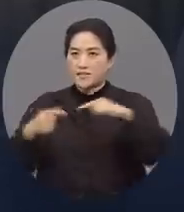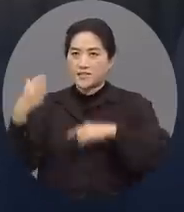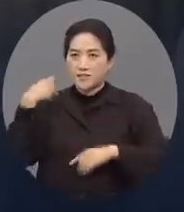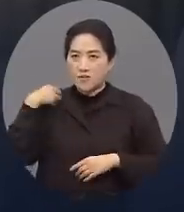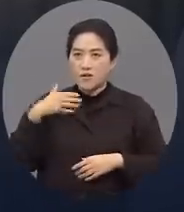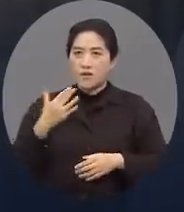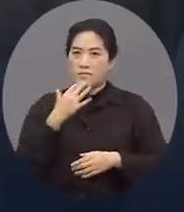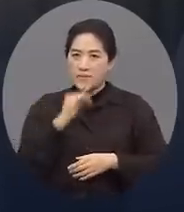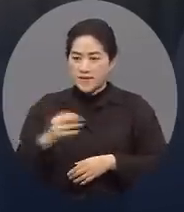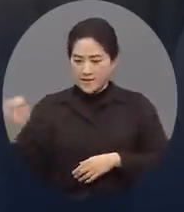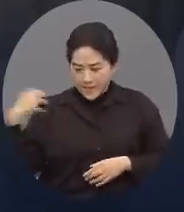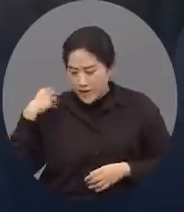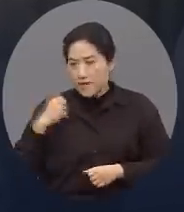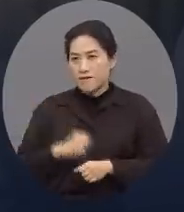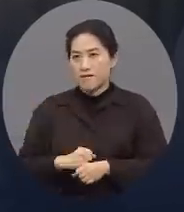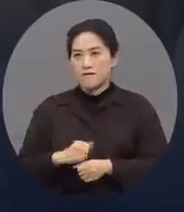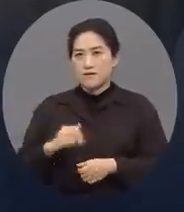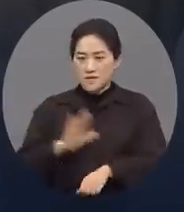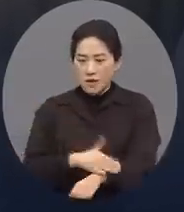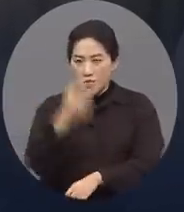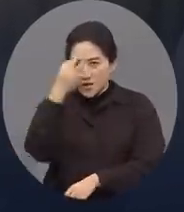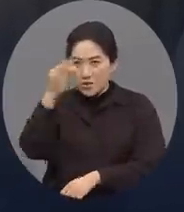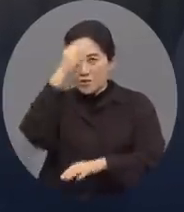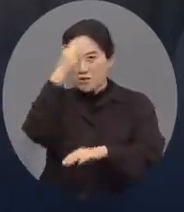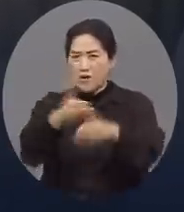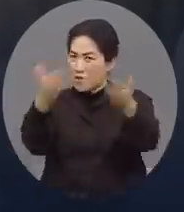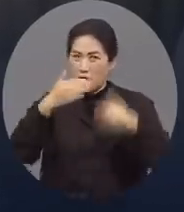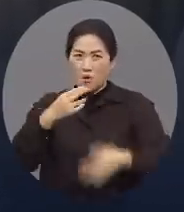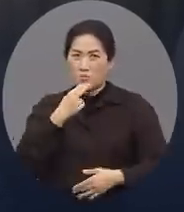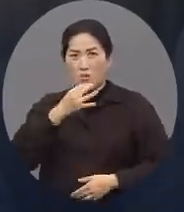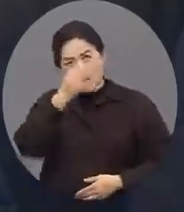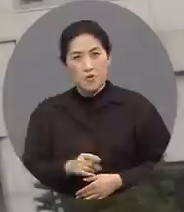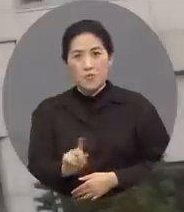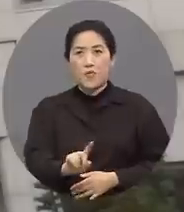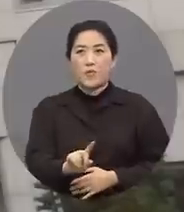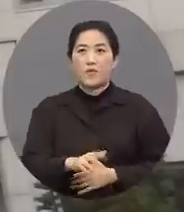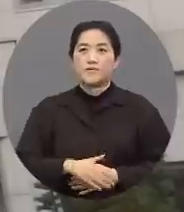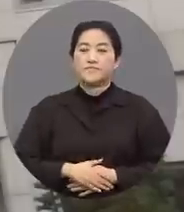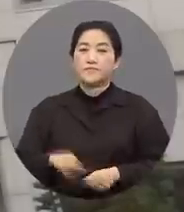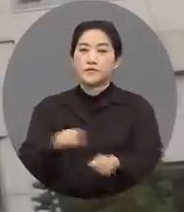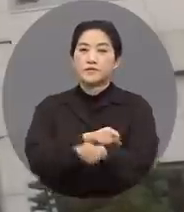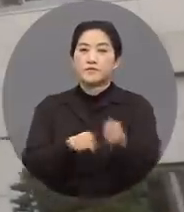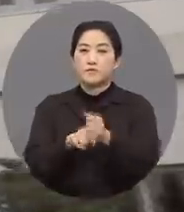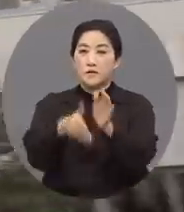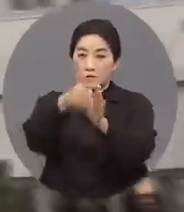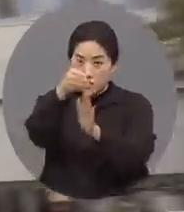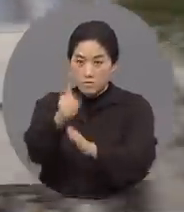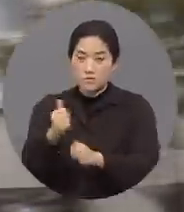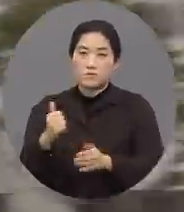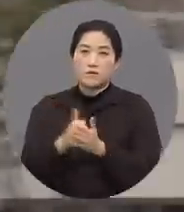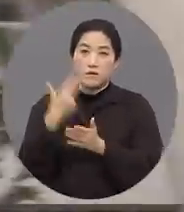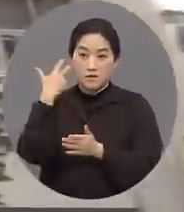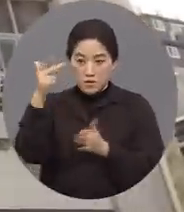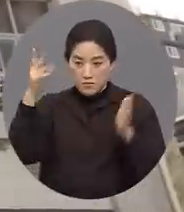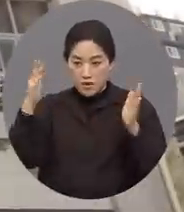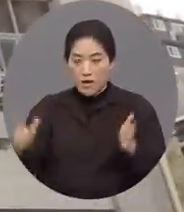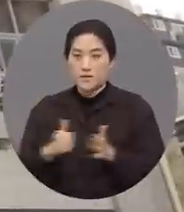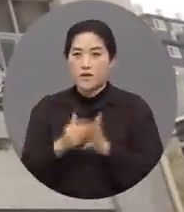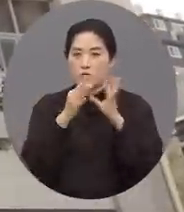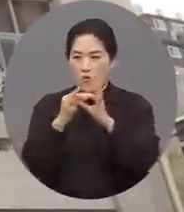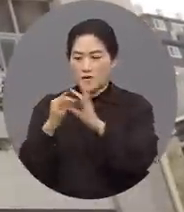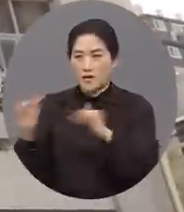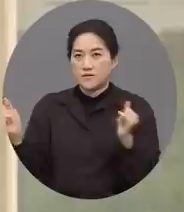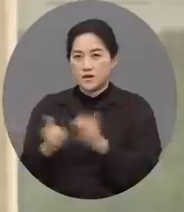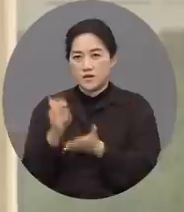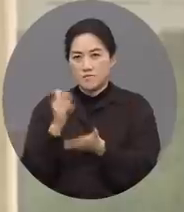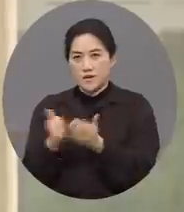지휘관으로서 마땅히 해야 할 책임 인정과 사과가 그리도 힘듭니까? 특수본은 다음 주 중으로 주요 관계자들에 대한